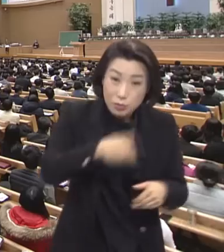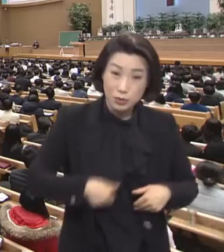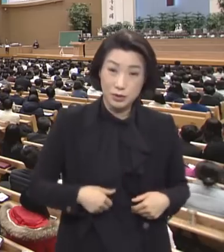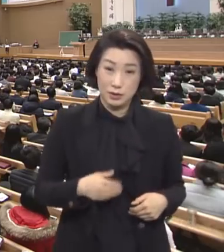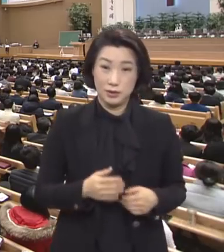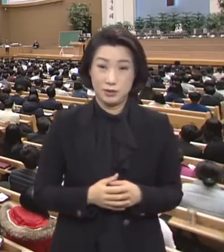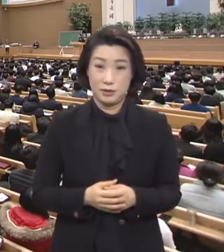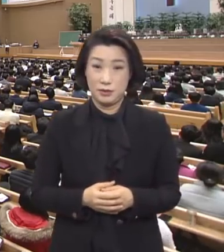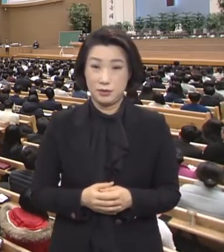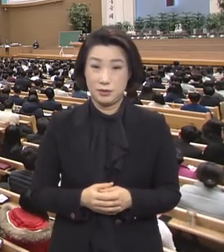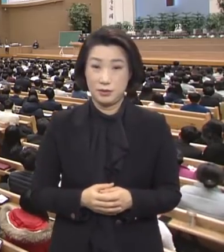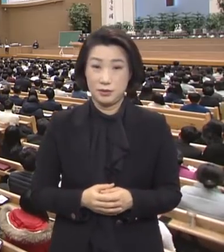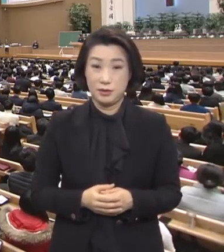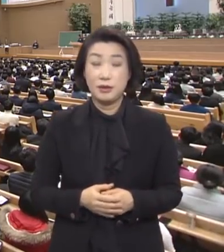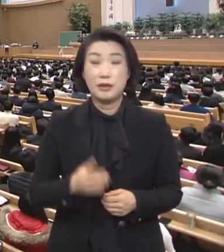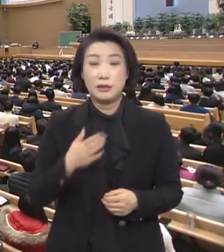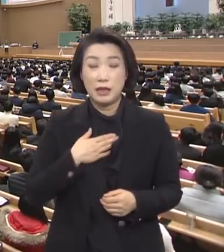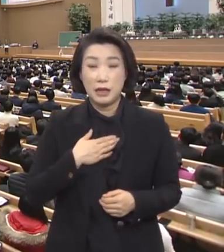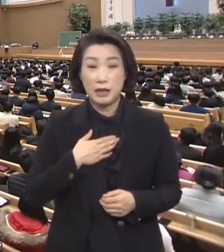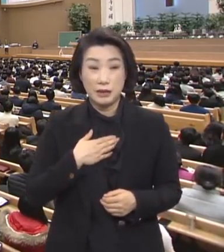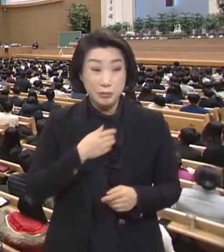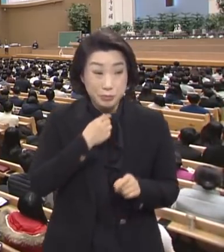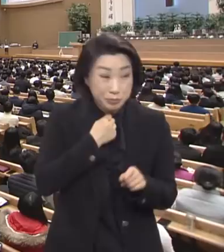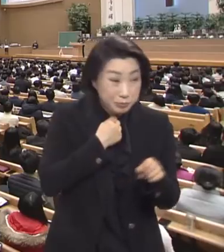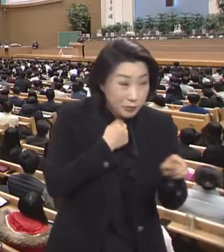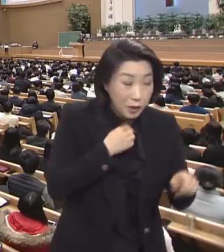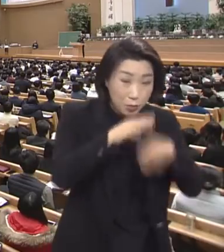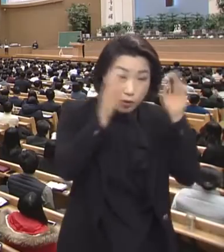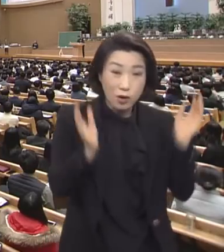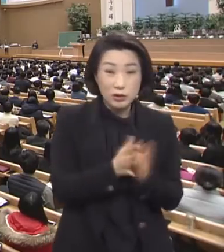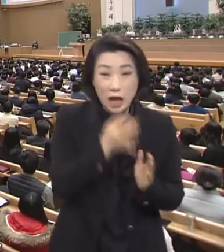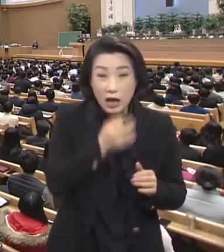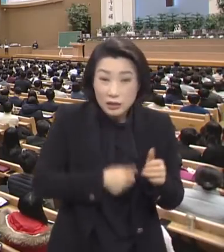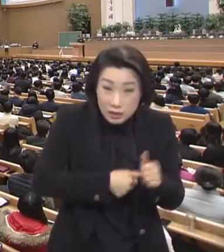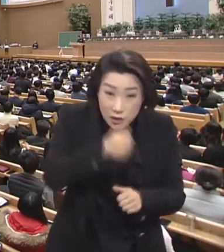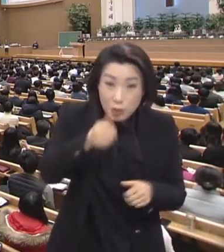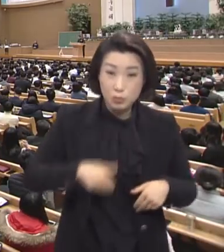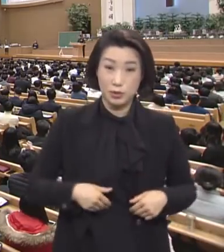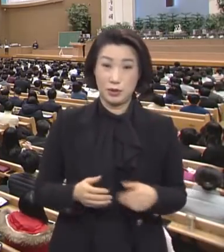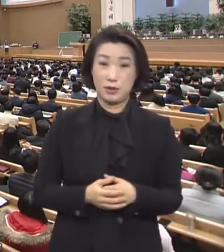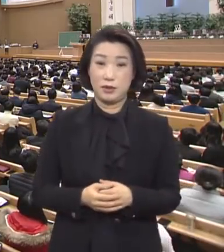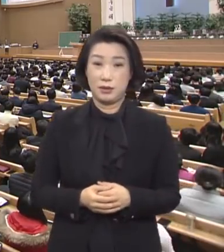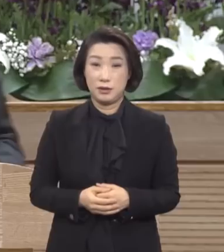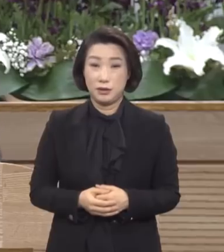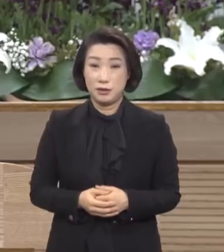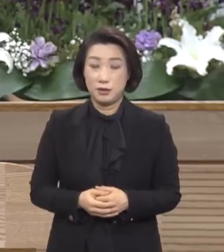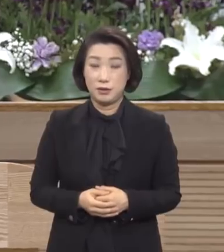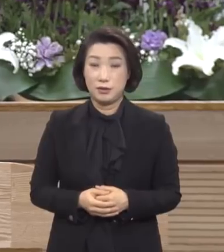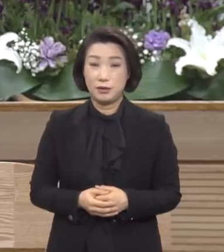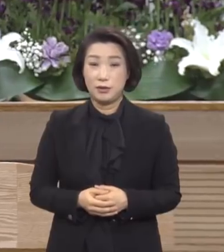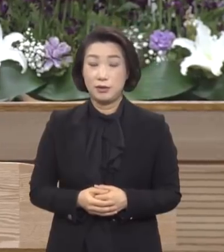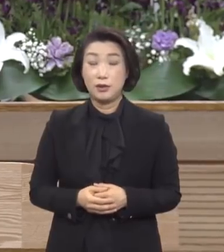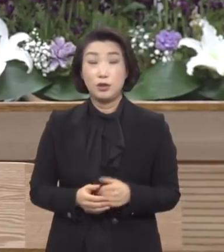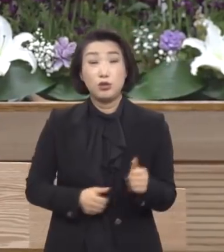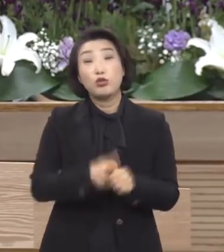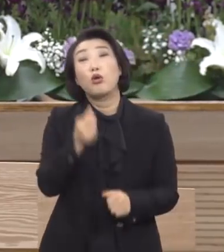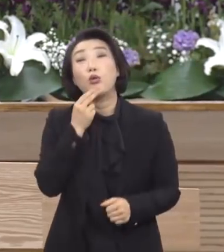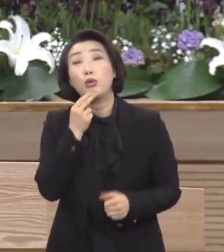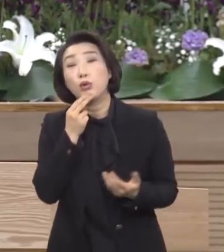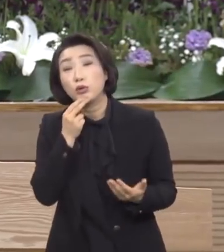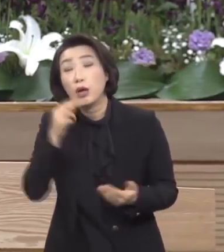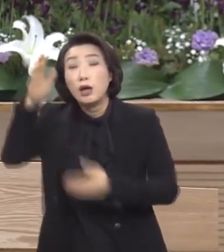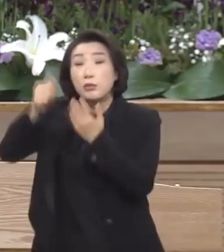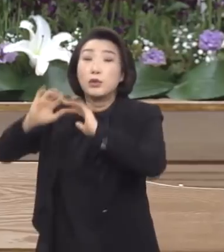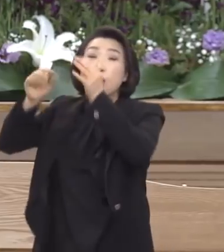된다. 내가 탐하는 모든 욕심을 이겨야 된다. 못 이기면